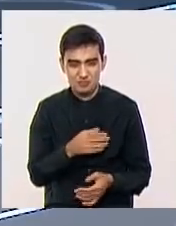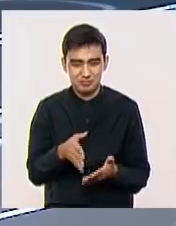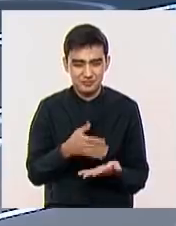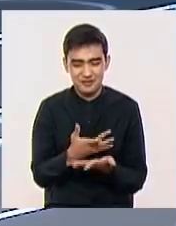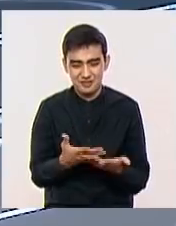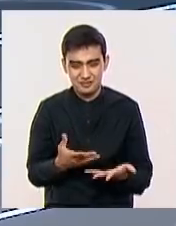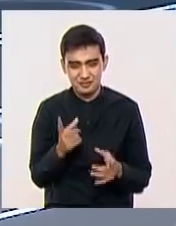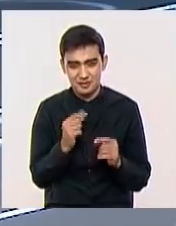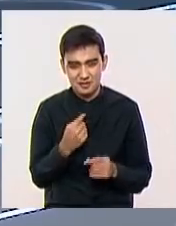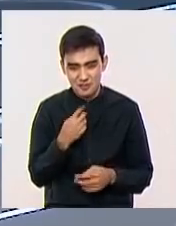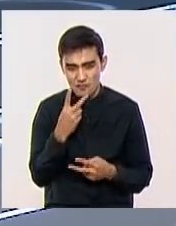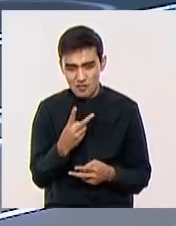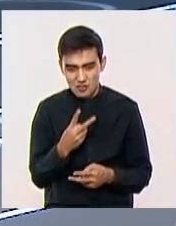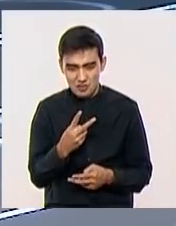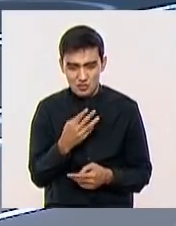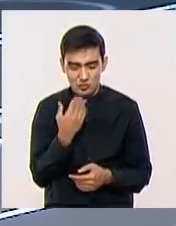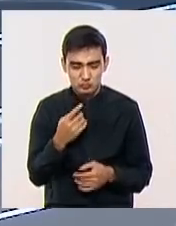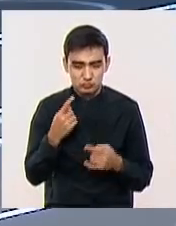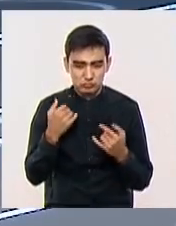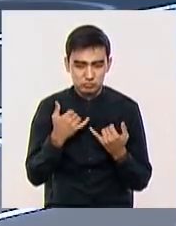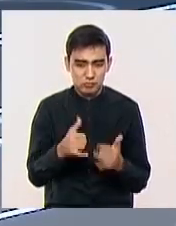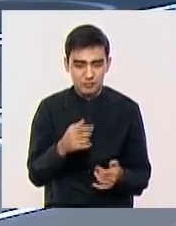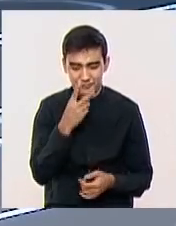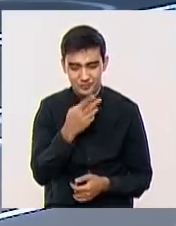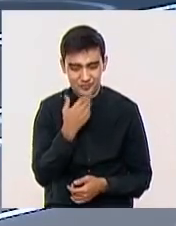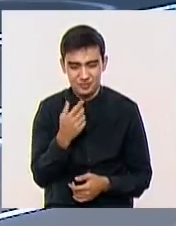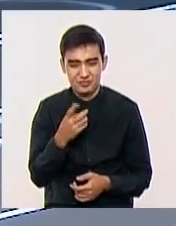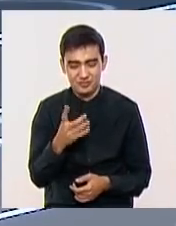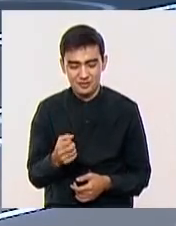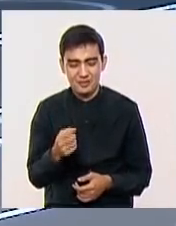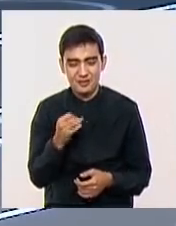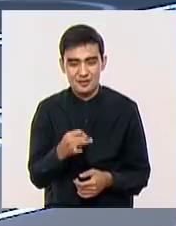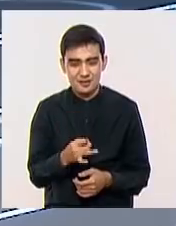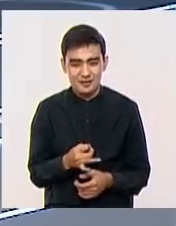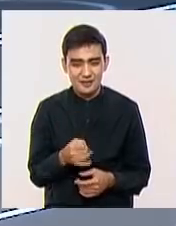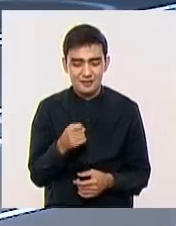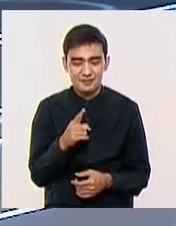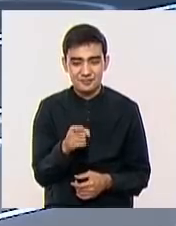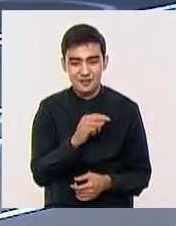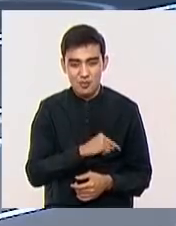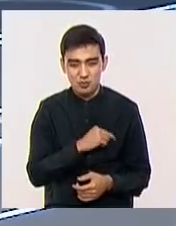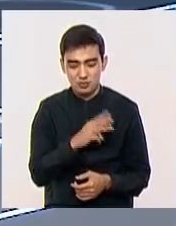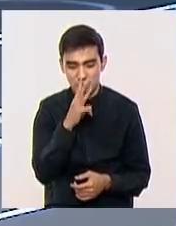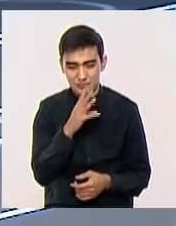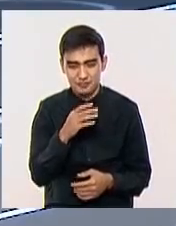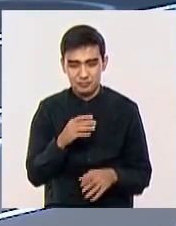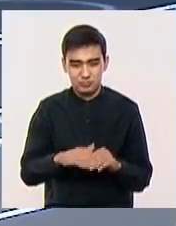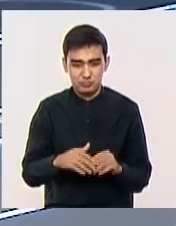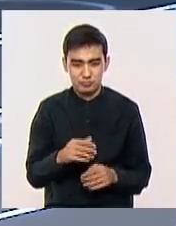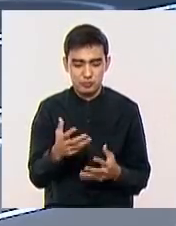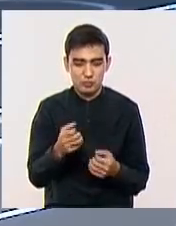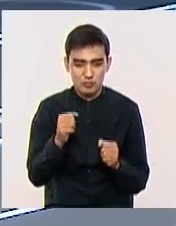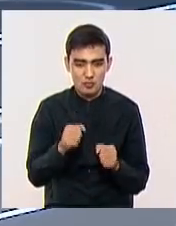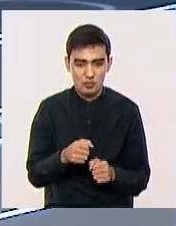Но я не вижу в этом ничего такого удивительного. Если есть информация о том, что за эту работу низкоквалифицированную можно